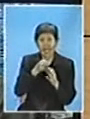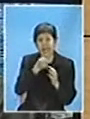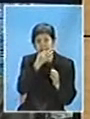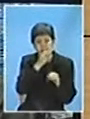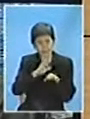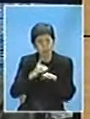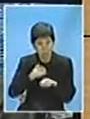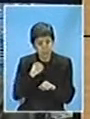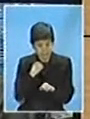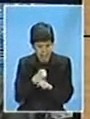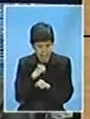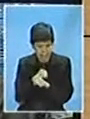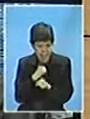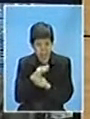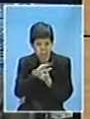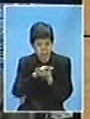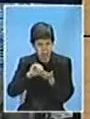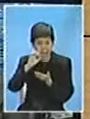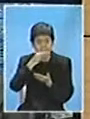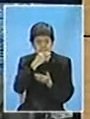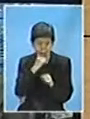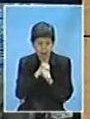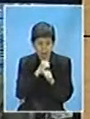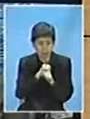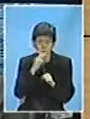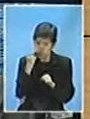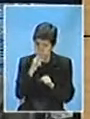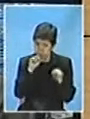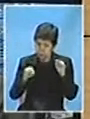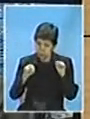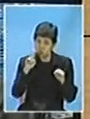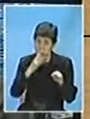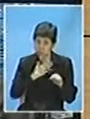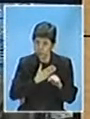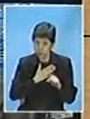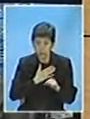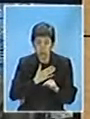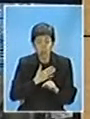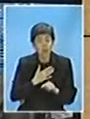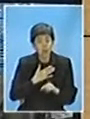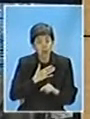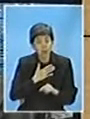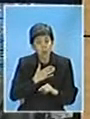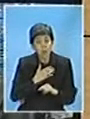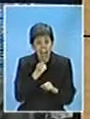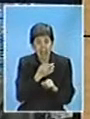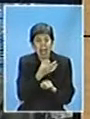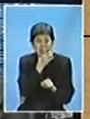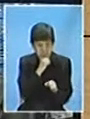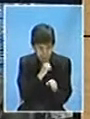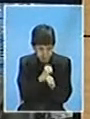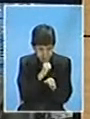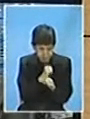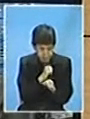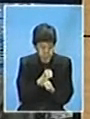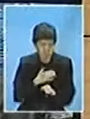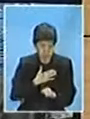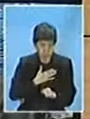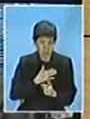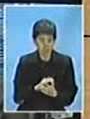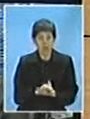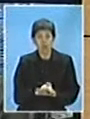ซึ่งผมเองก็ทำสภาวิชาชีพมา2สภาวิชาชีพนะครับส่วนใหญ่ก็เป็นคนที่ประกอบอาชีพนั้นนะครับแต่ถ้